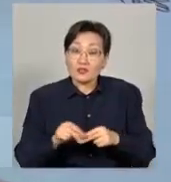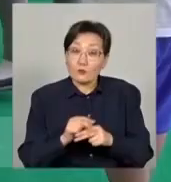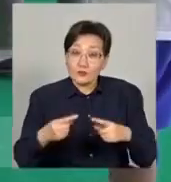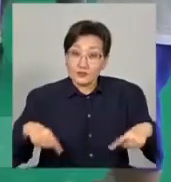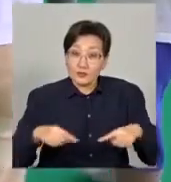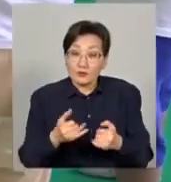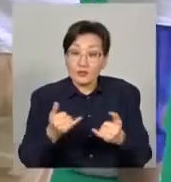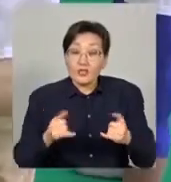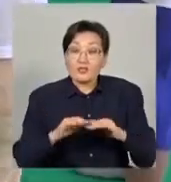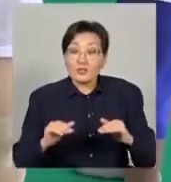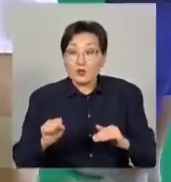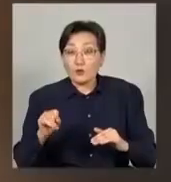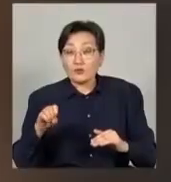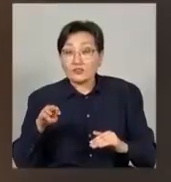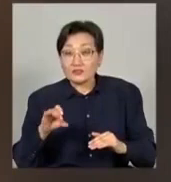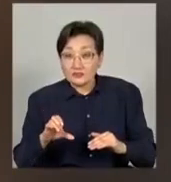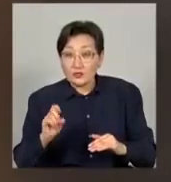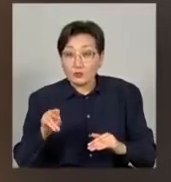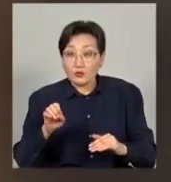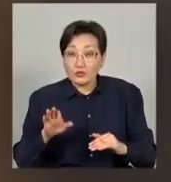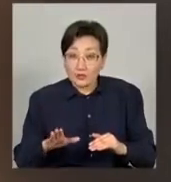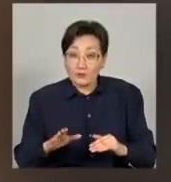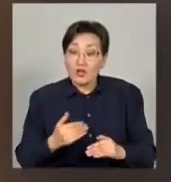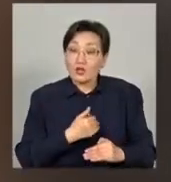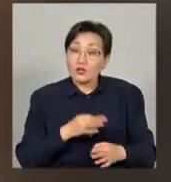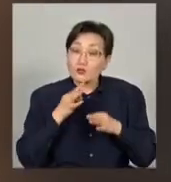центра для детей аутистов кунаеве поблагодарить